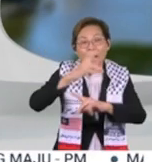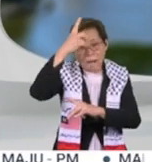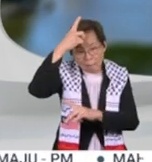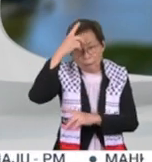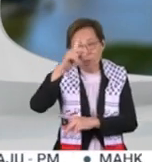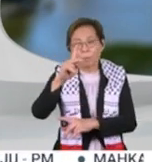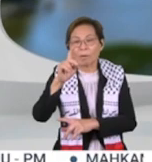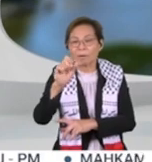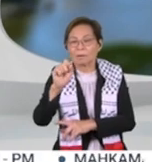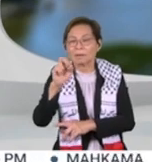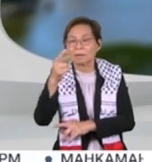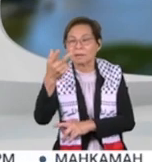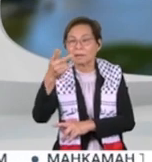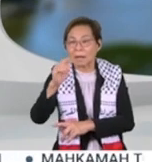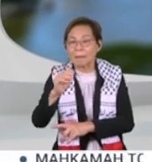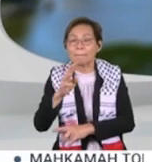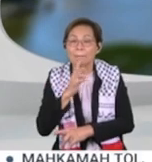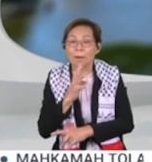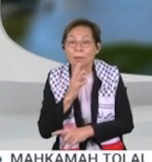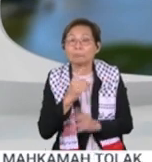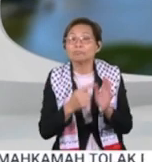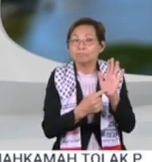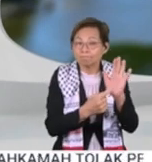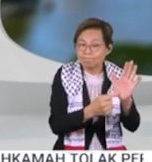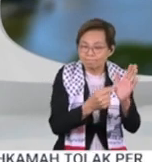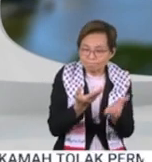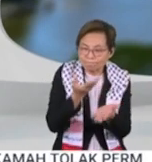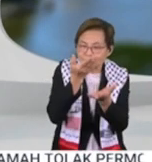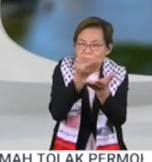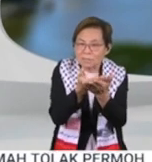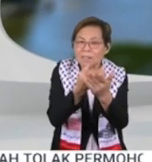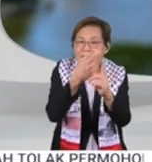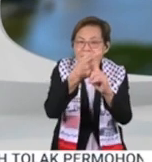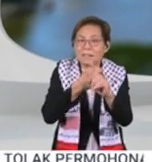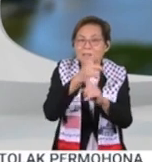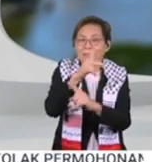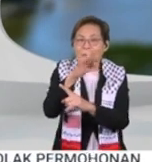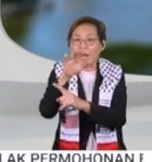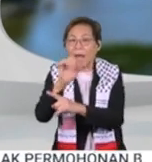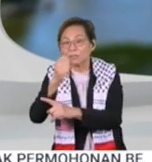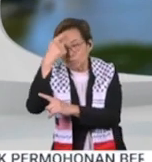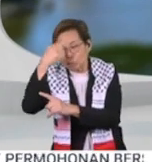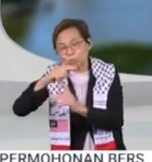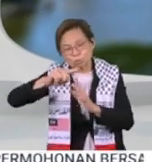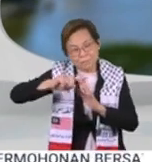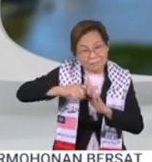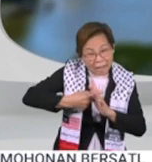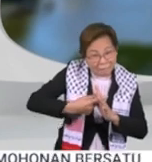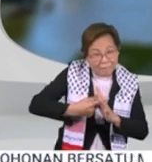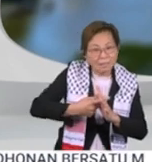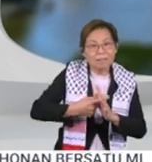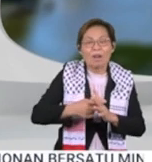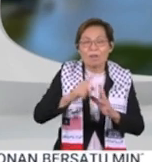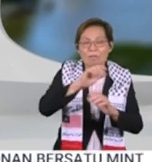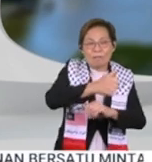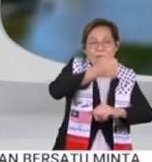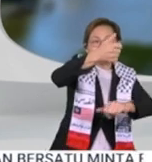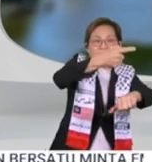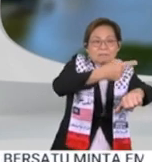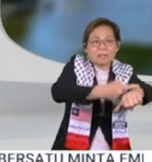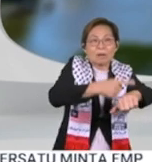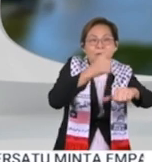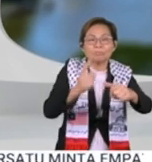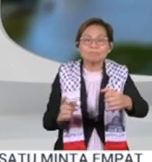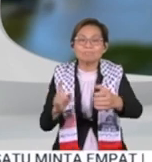Sri Abdul Karim Rahman Hamzah berkata ia merupakan cadangan daripada pihak KBS untuk dilaksanakan buat pertama kalinya